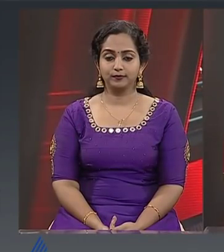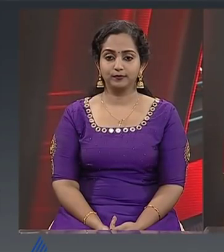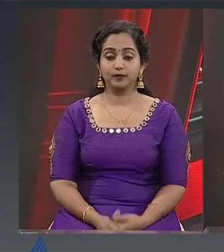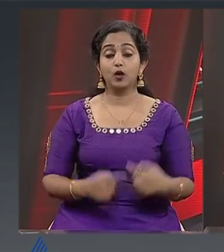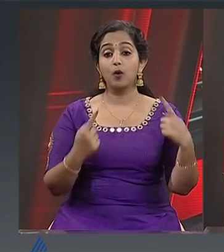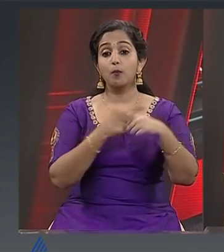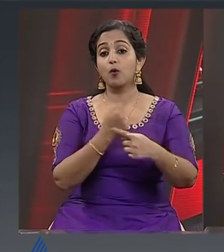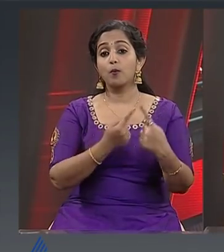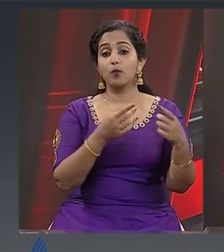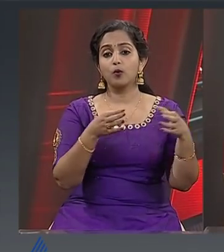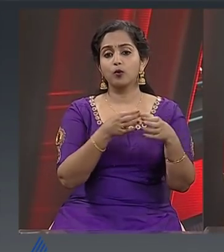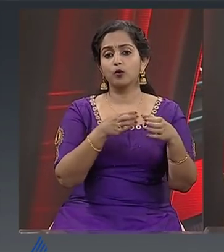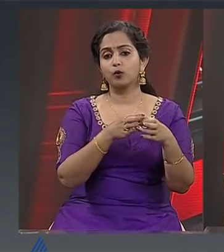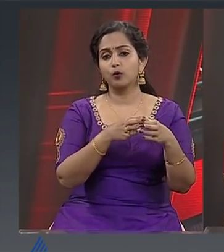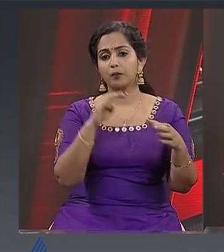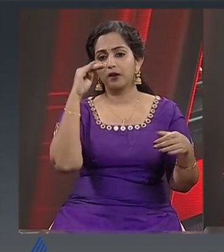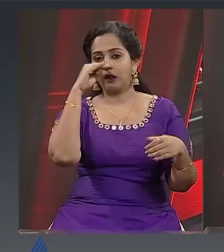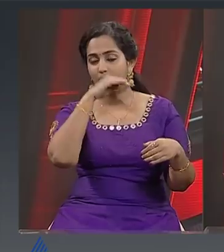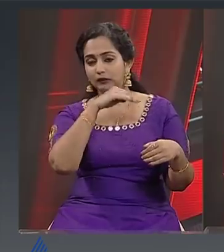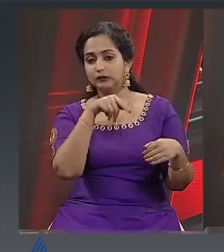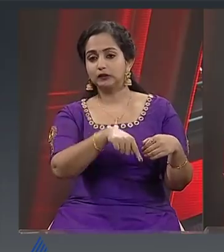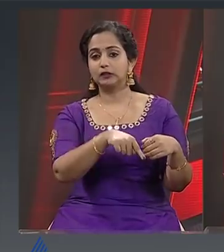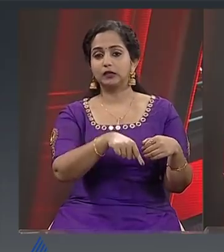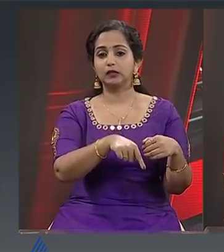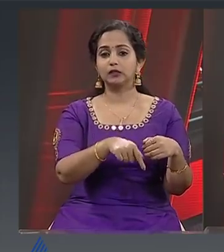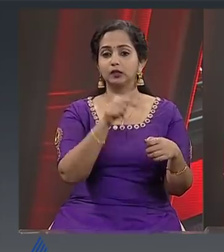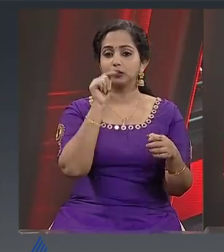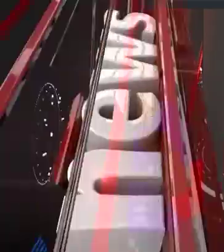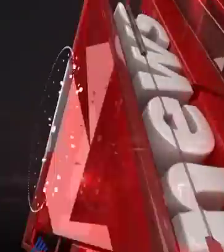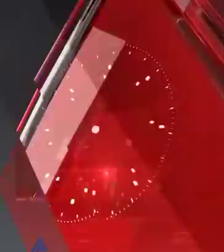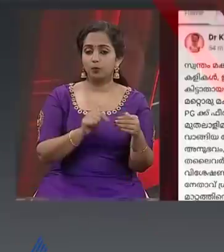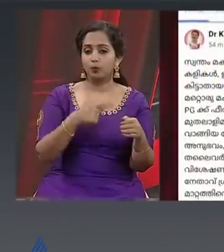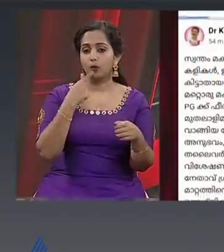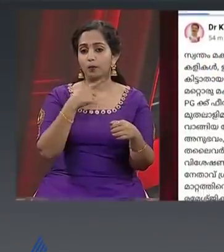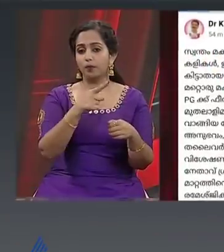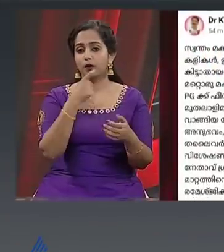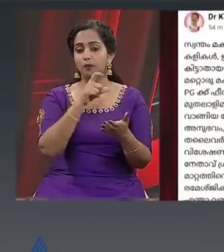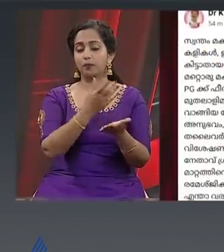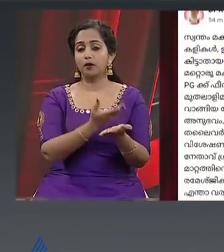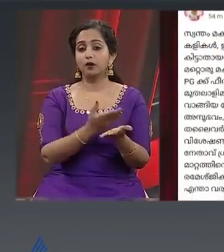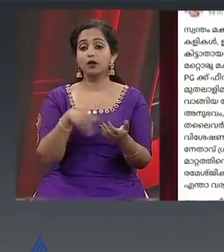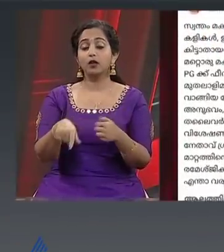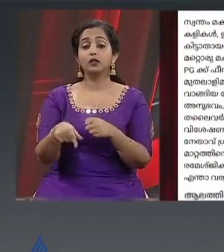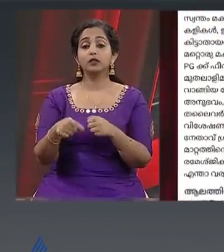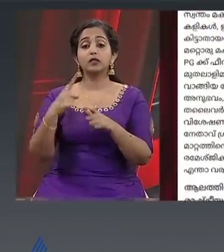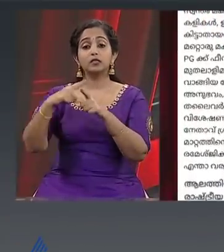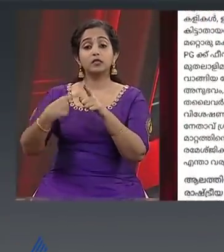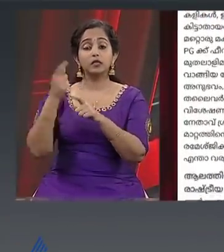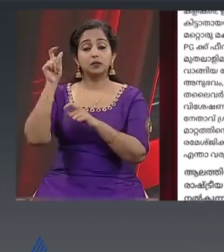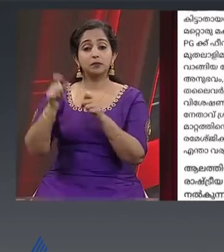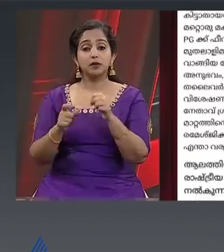പ്രതിപക്ഷ നേതാവിനെ പരിഹസിച്ചും വിമർശിച്ചും ഉന്നത വിദ്യാഭ്യാസ മന്ത്രി കെ ടി ജലീലിന്റെ ഫേസ്ബുക്ക് പോസ്റ്റ്. മക്കളുടെ